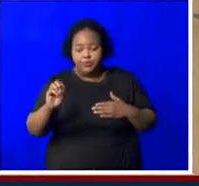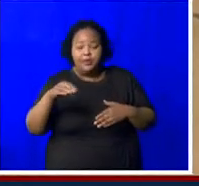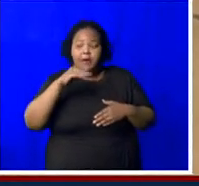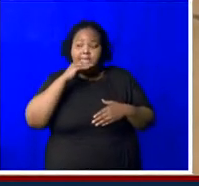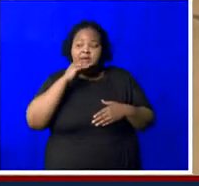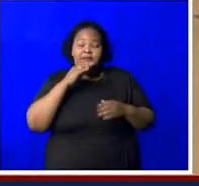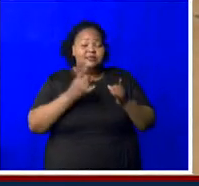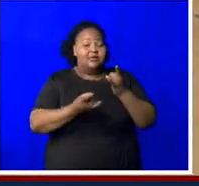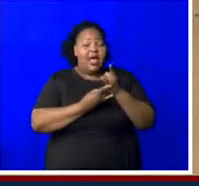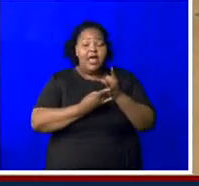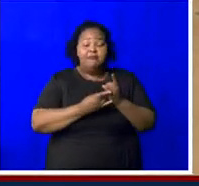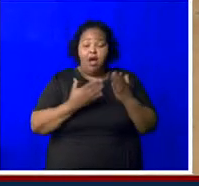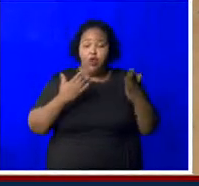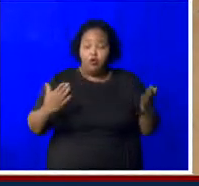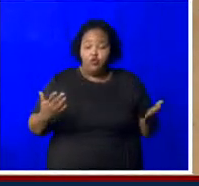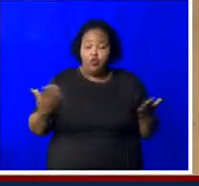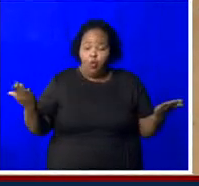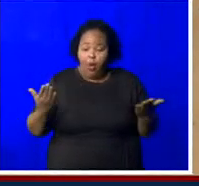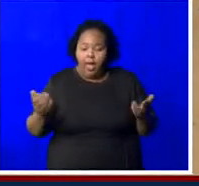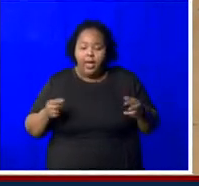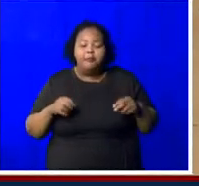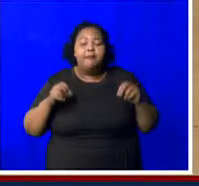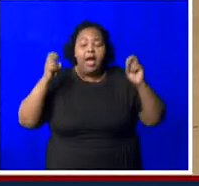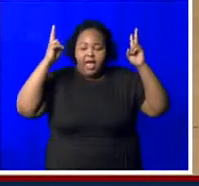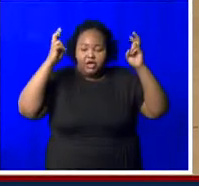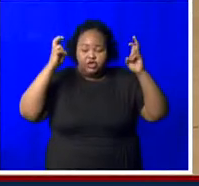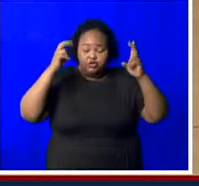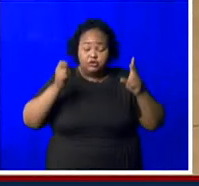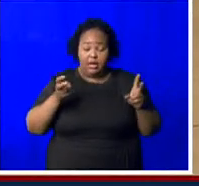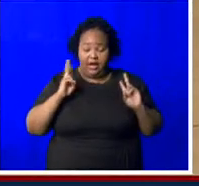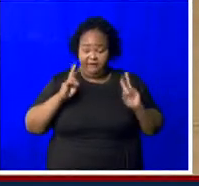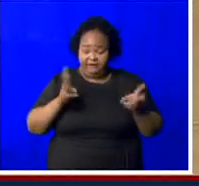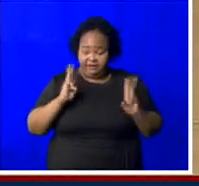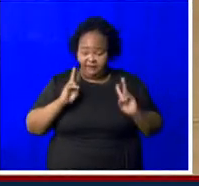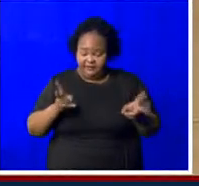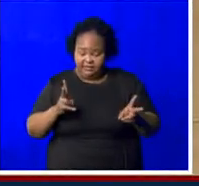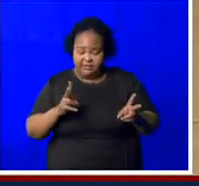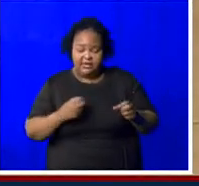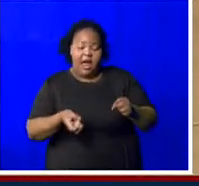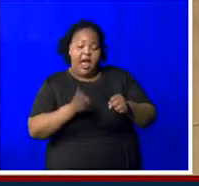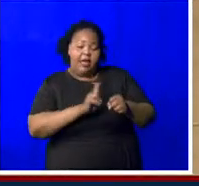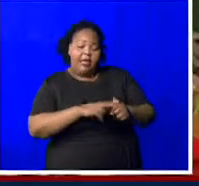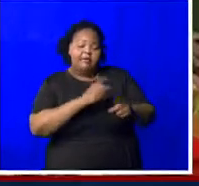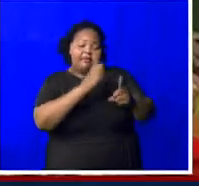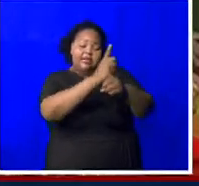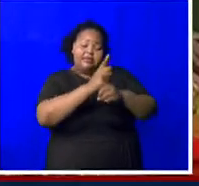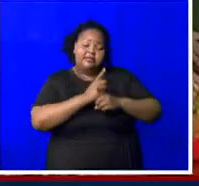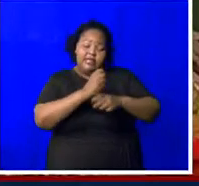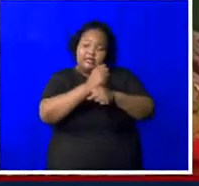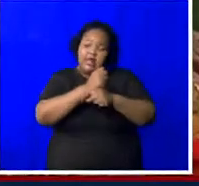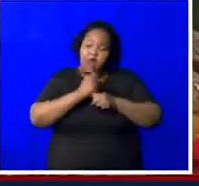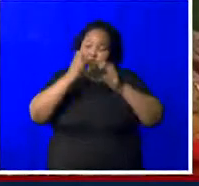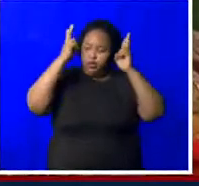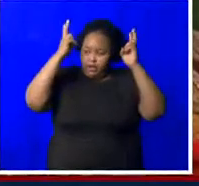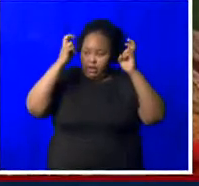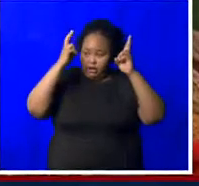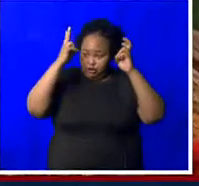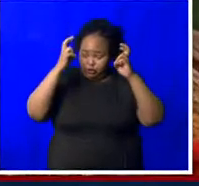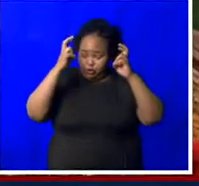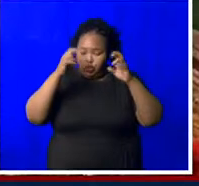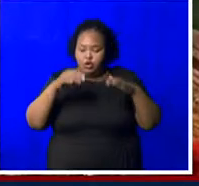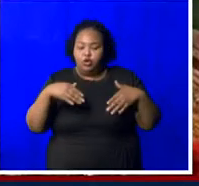takatourism. Phinze futhi kukhulunywe nangenzaba lethi sisenda Tindzaba tethu